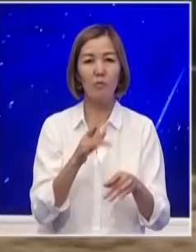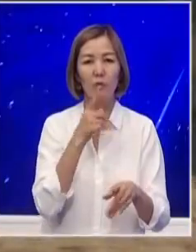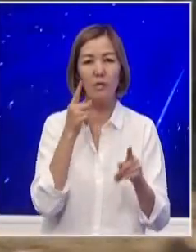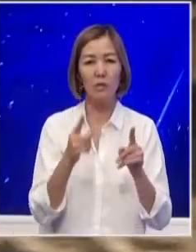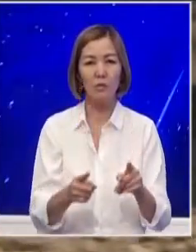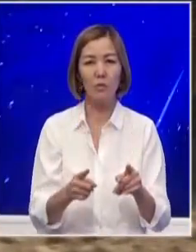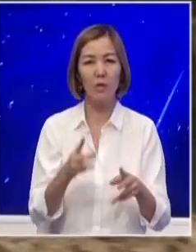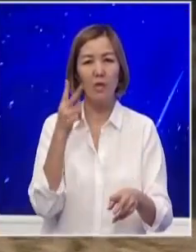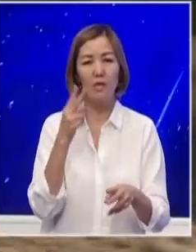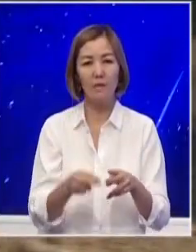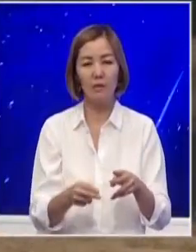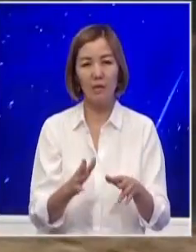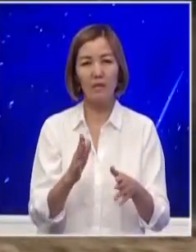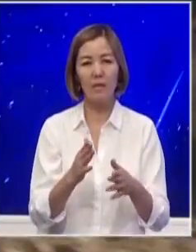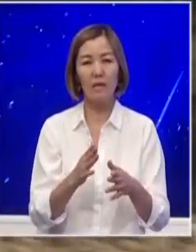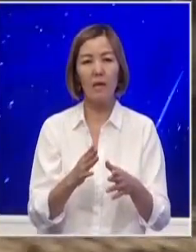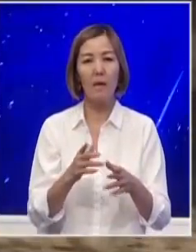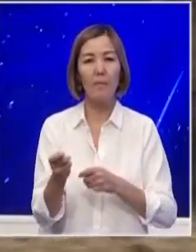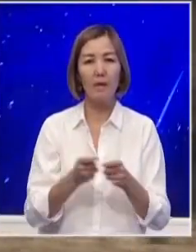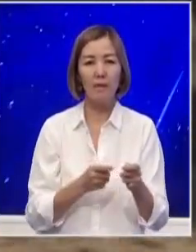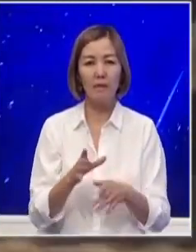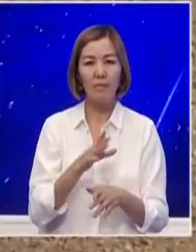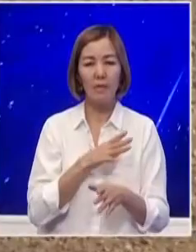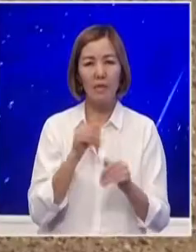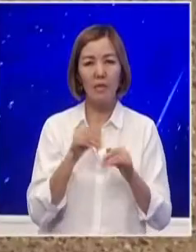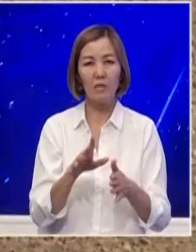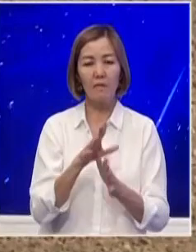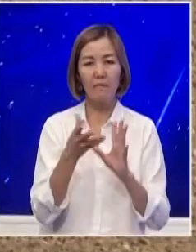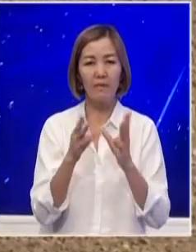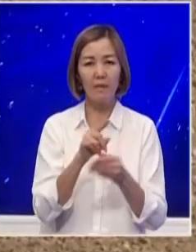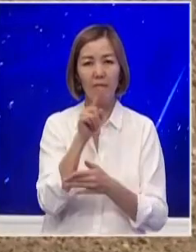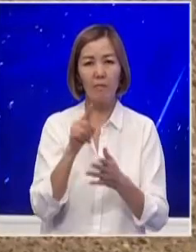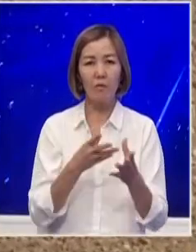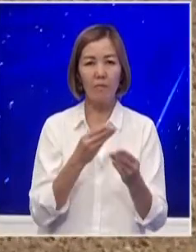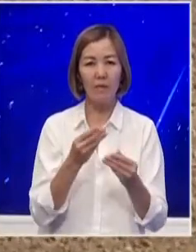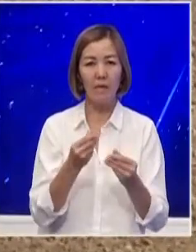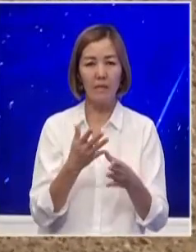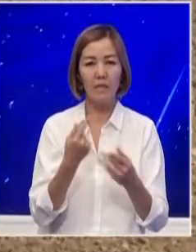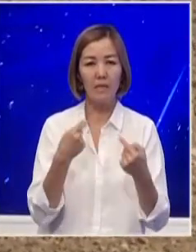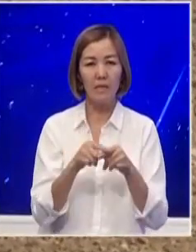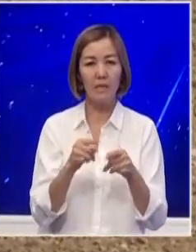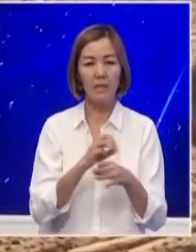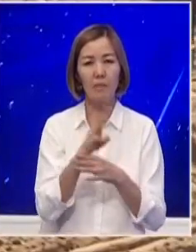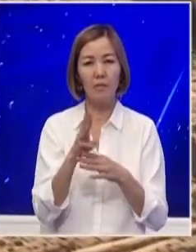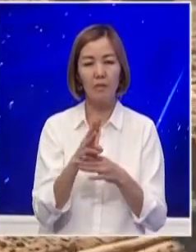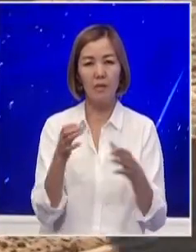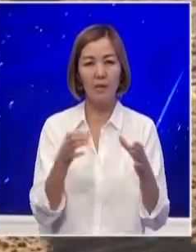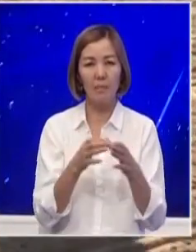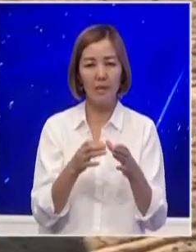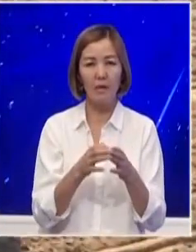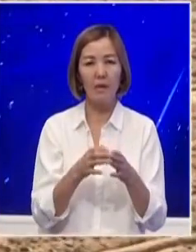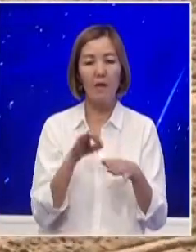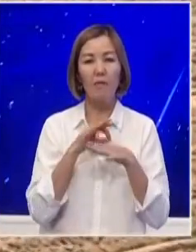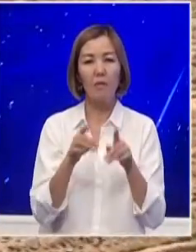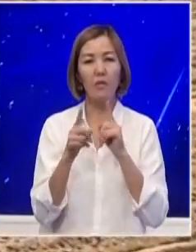северных регионах завершается. Правительством были решены все вопросы финансового и материально-технического обеспечения компании. В